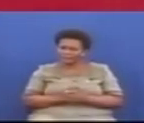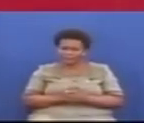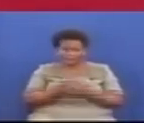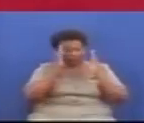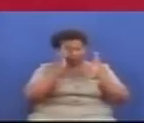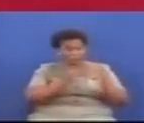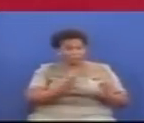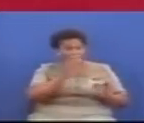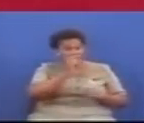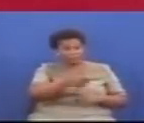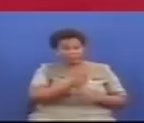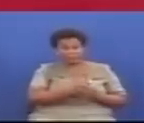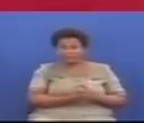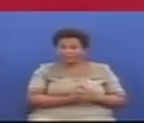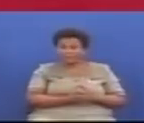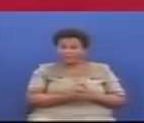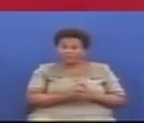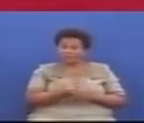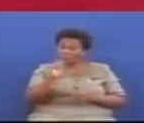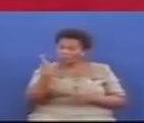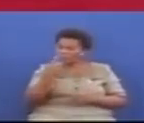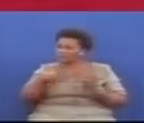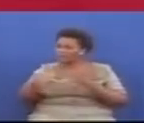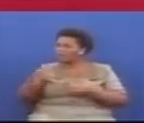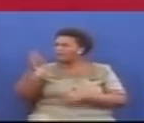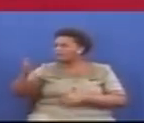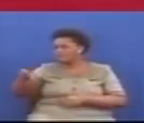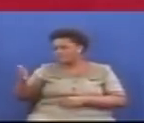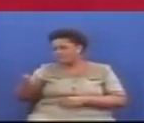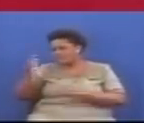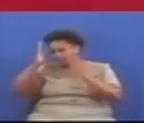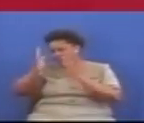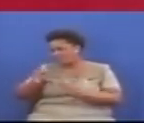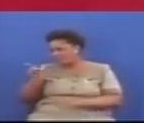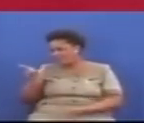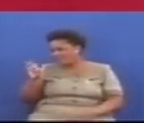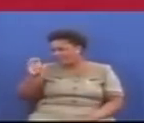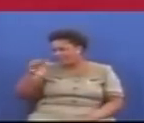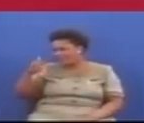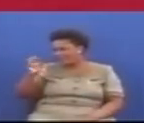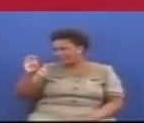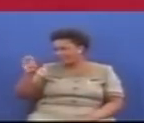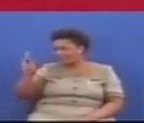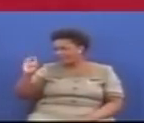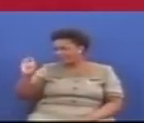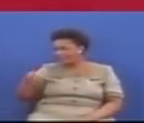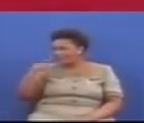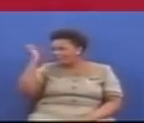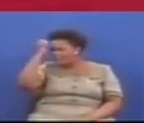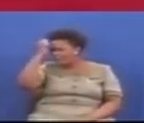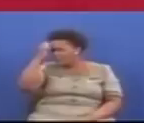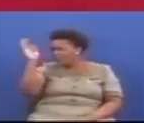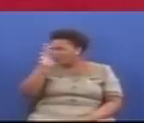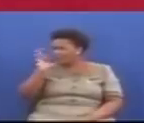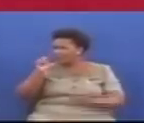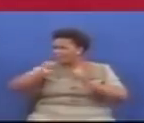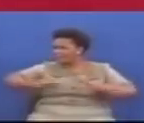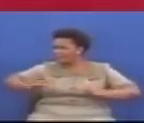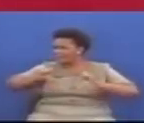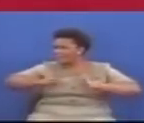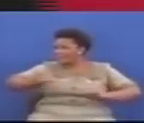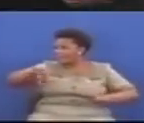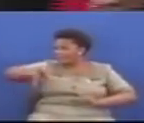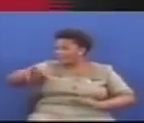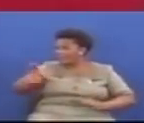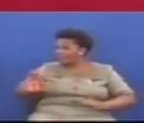Spika, kwanza ni mpongeze sana Mheshimiwa Mwita Getere. Nakumbuka niliwahi kufanya ziara katika jimbo lake, tulishirikiana kwa